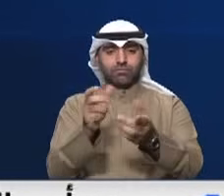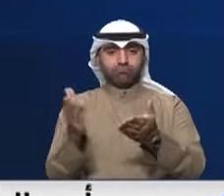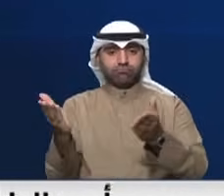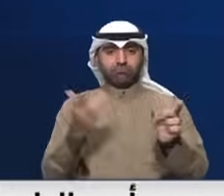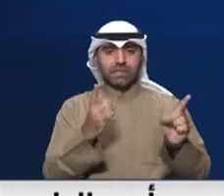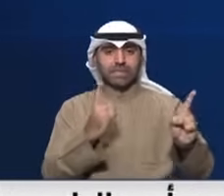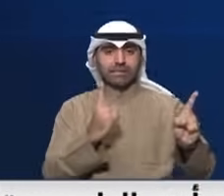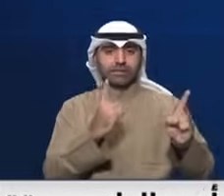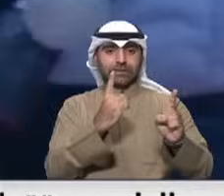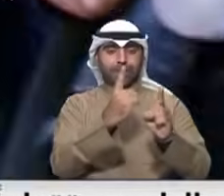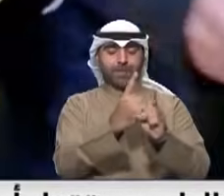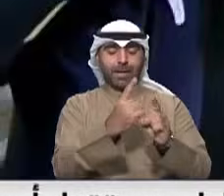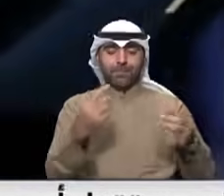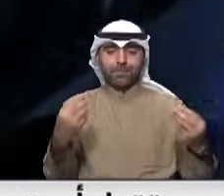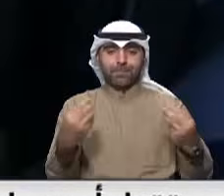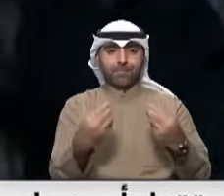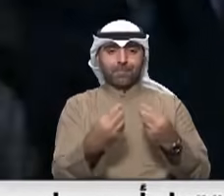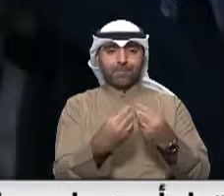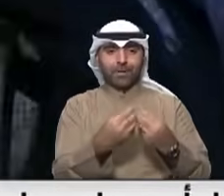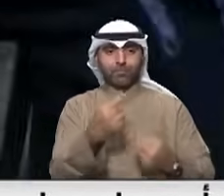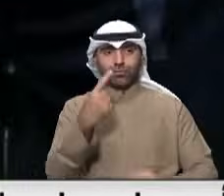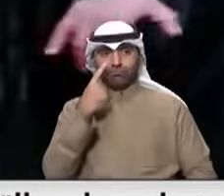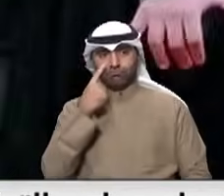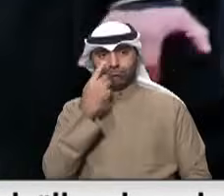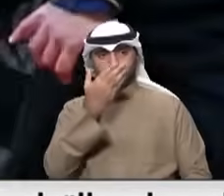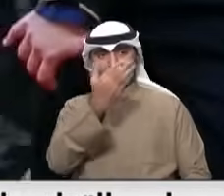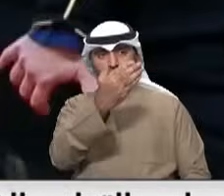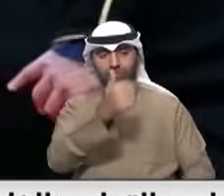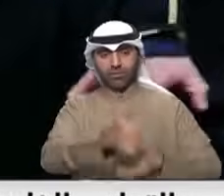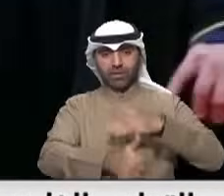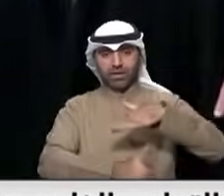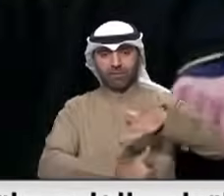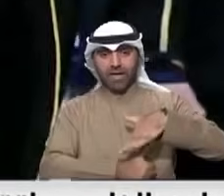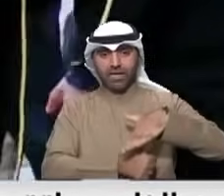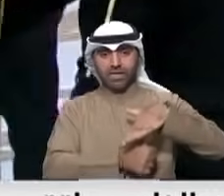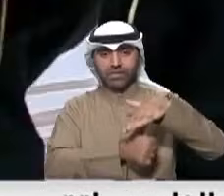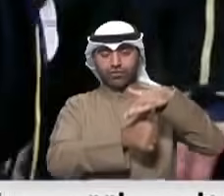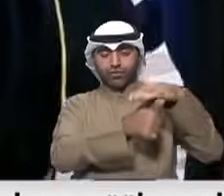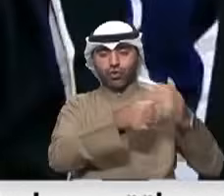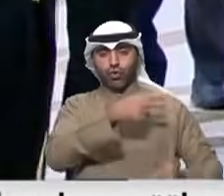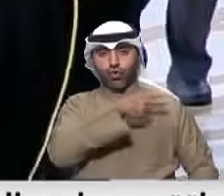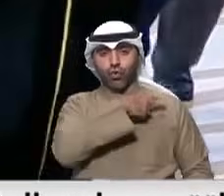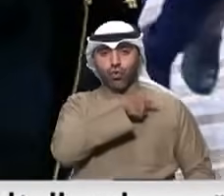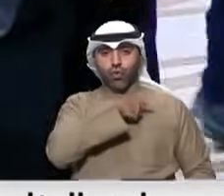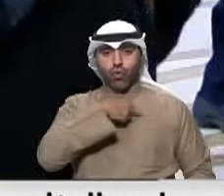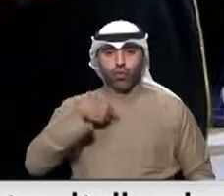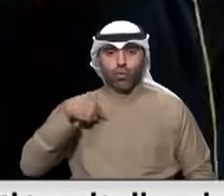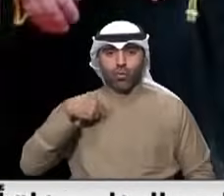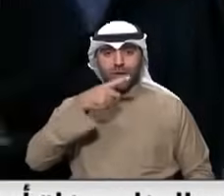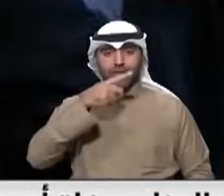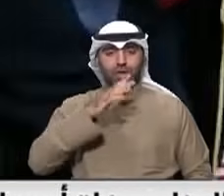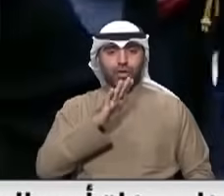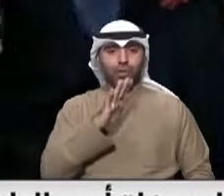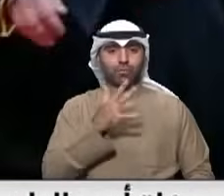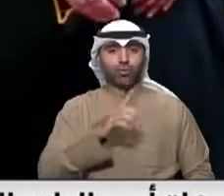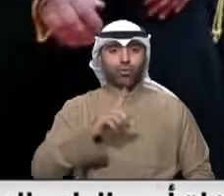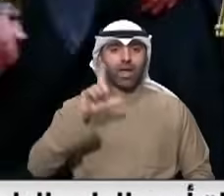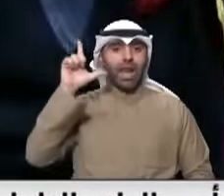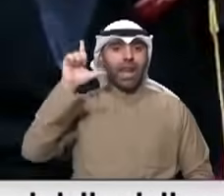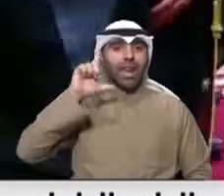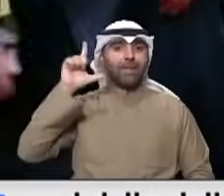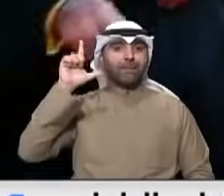اليوم دوله الدكتور محمد يونس المنفي رئيس المجلس الرئاسي الليبي بدوله ليبيا الشقيقه والوفد